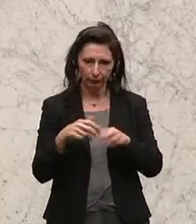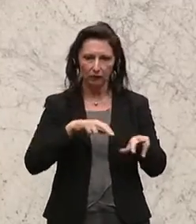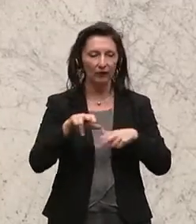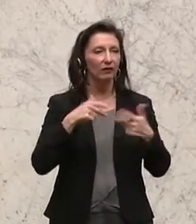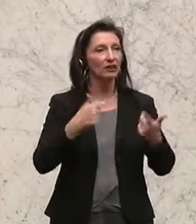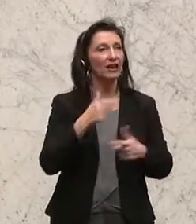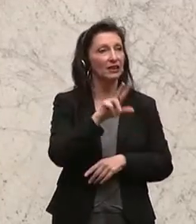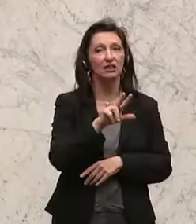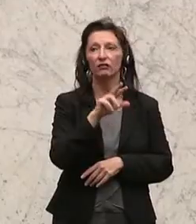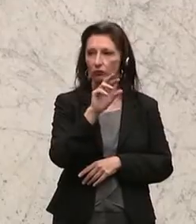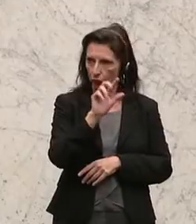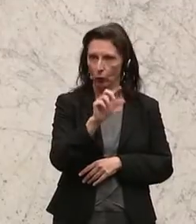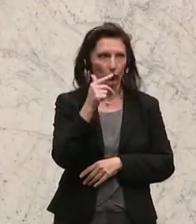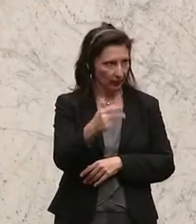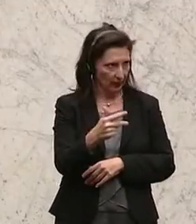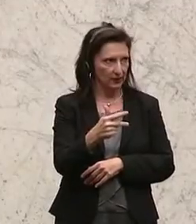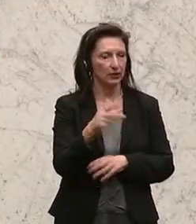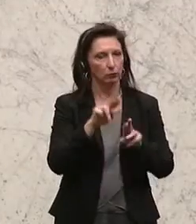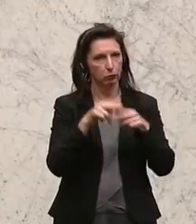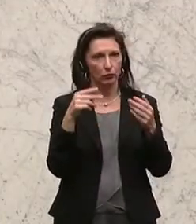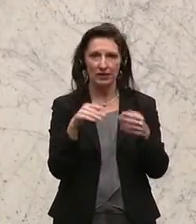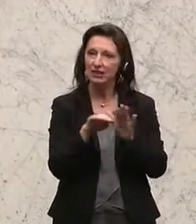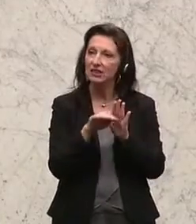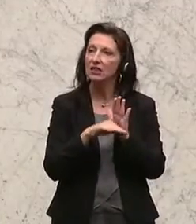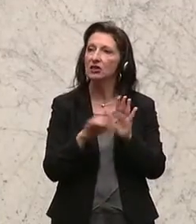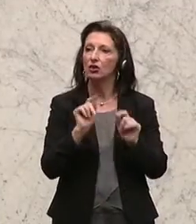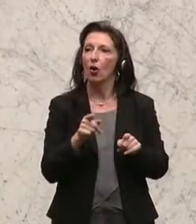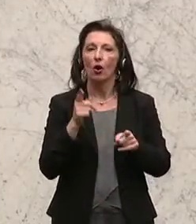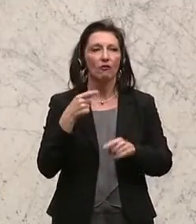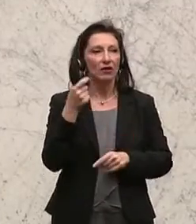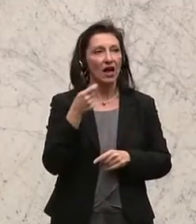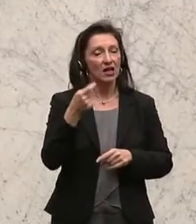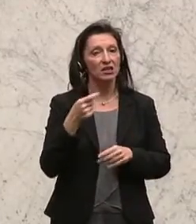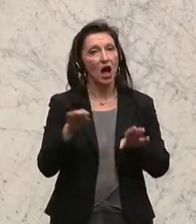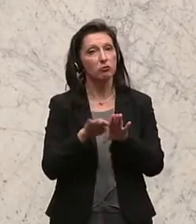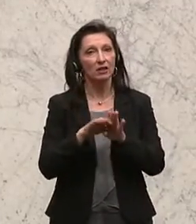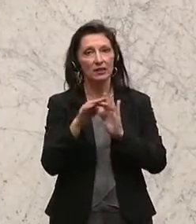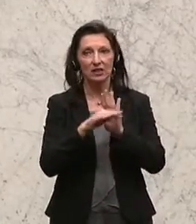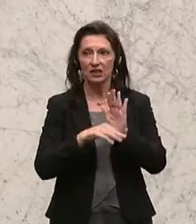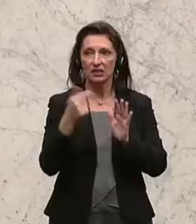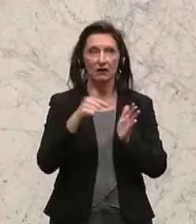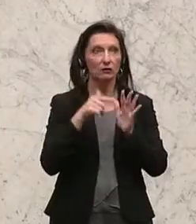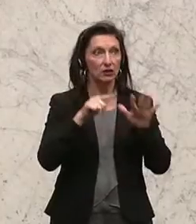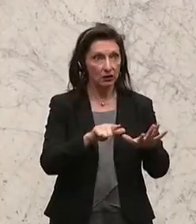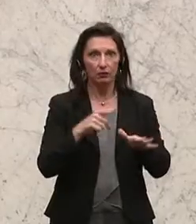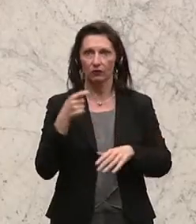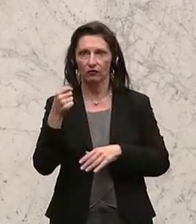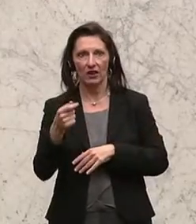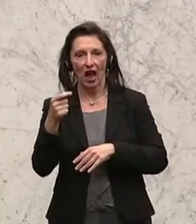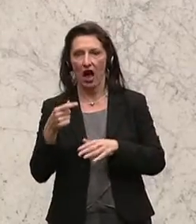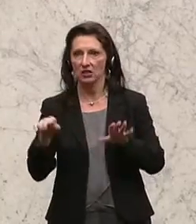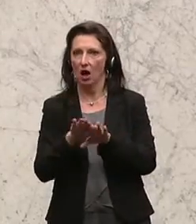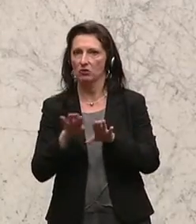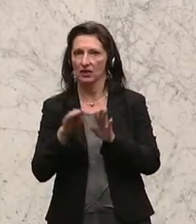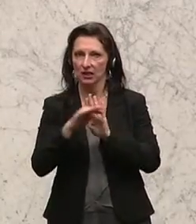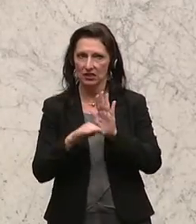den Finanzausgleich. Das Finanzausgleichsgesetz 2017 soll erste Schritte zur Aufgabenorientierung und